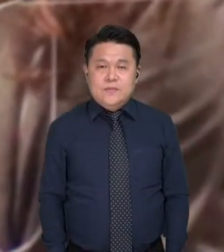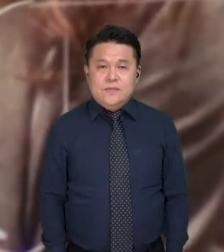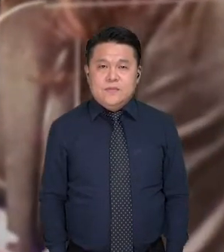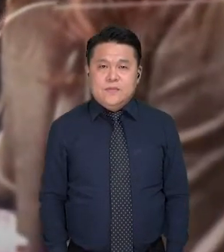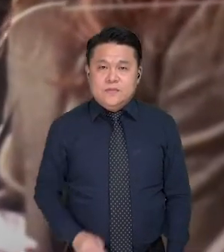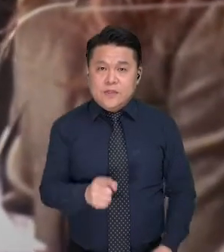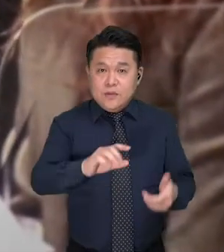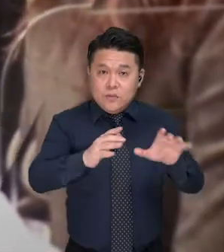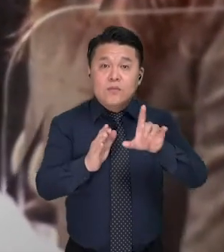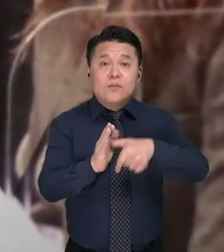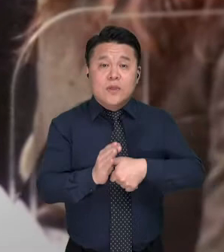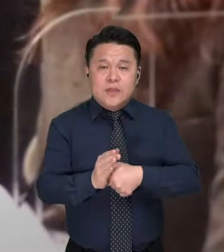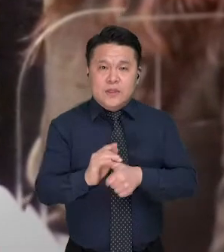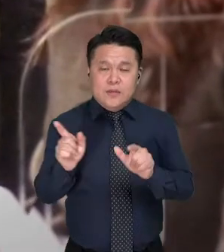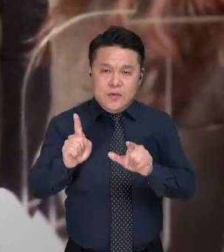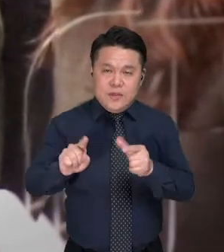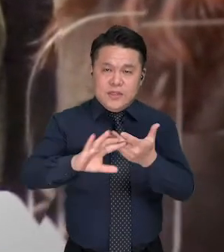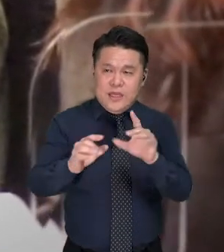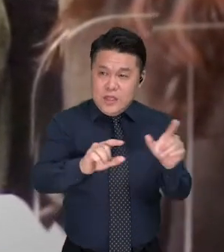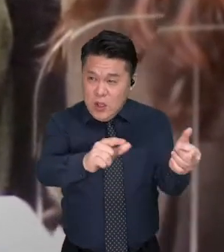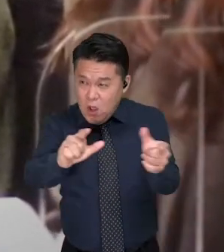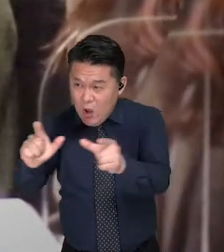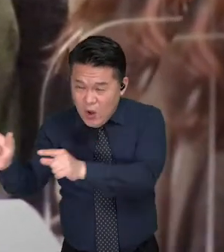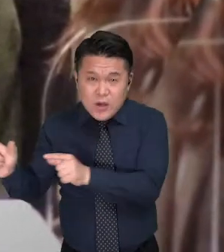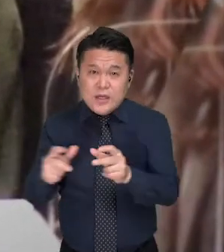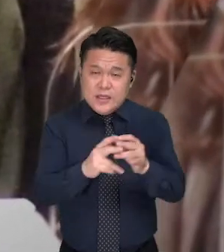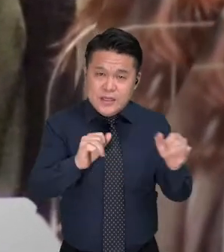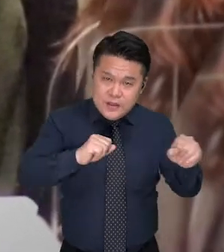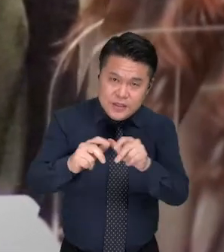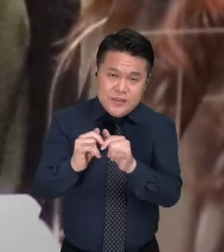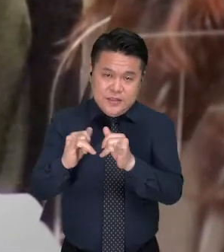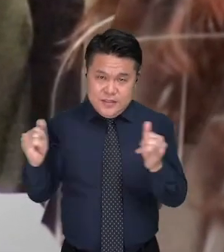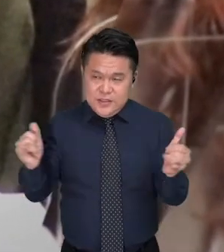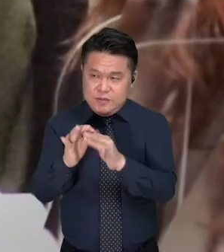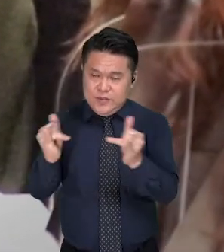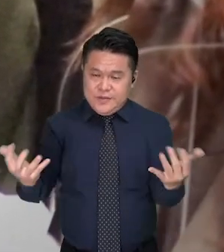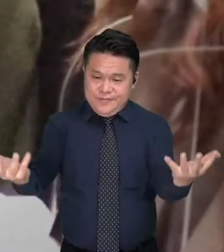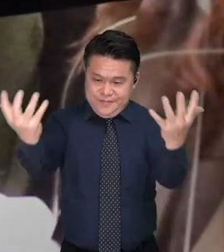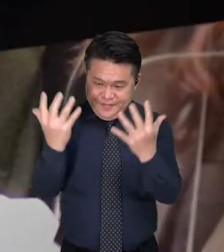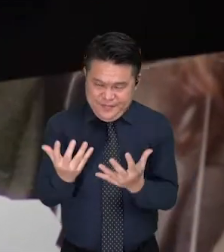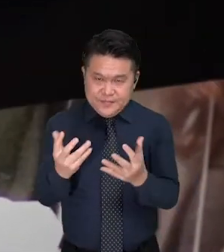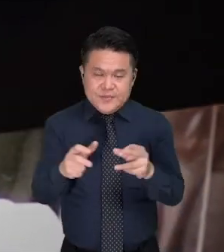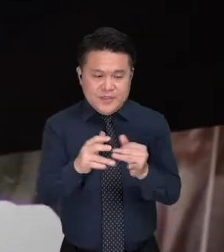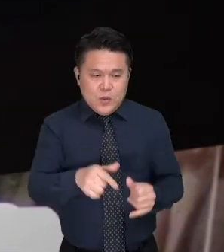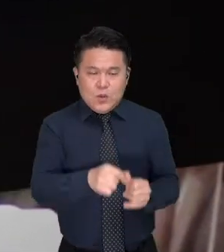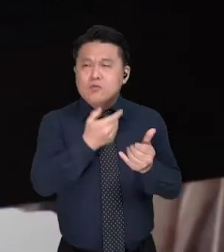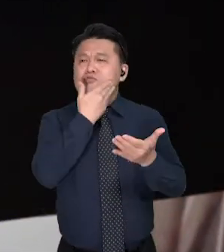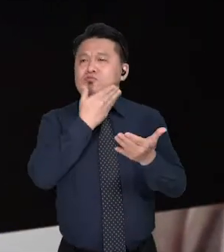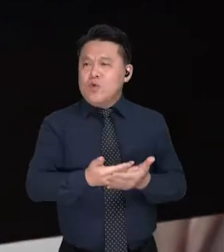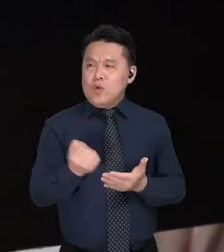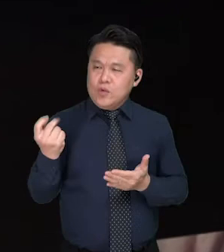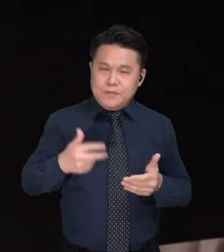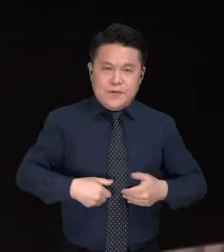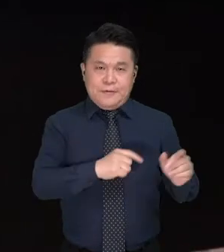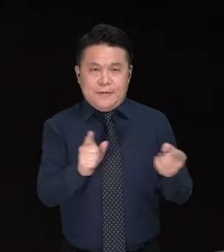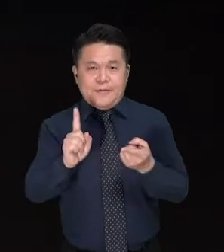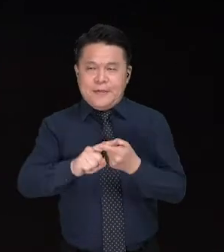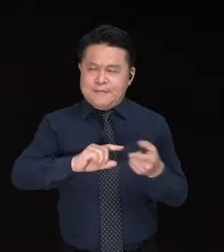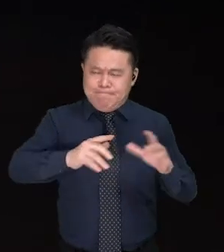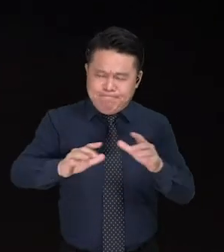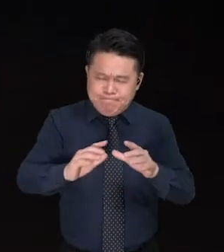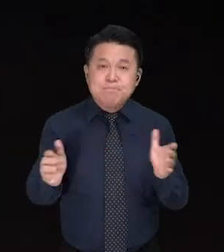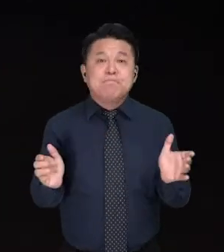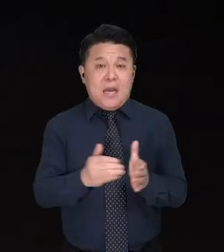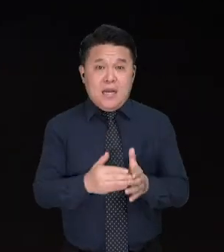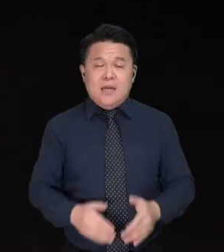이 컨퍼런스에는 다양한 국제사회의 당사자, 활동가, 전문가들이 장애인 고용의 중요성과 필요성에